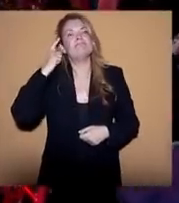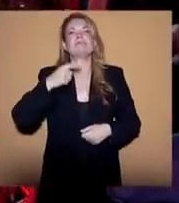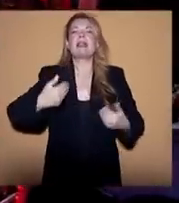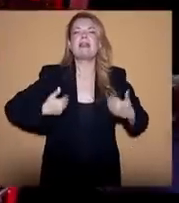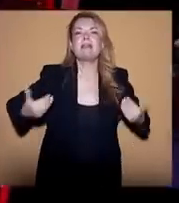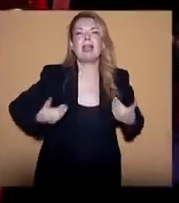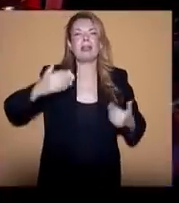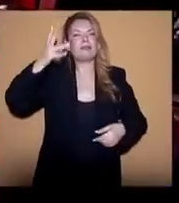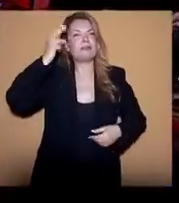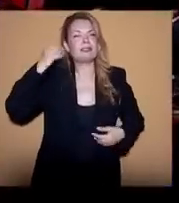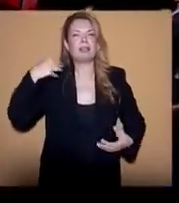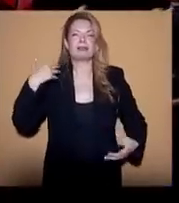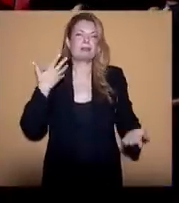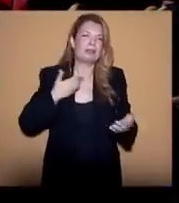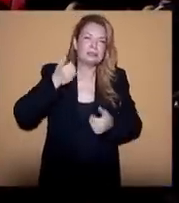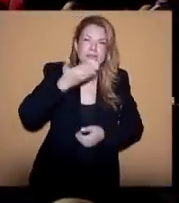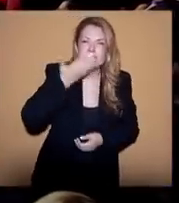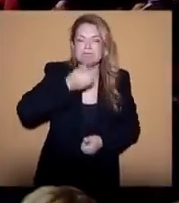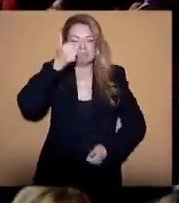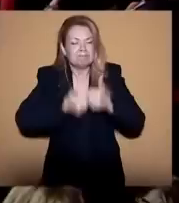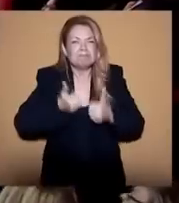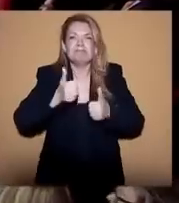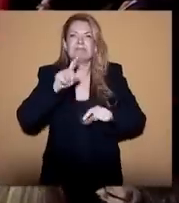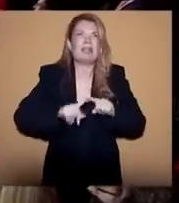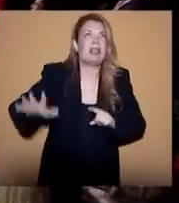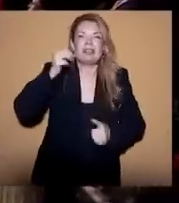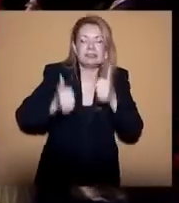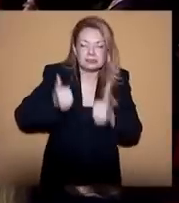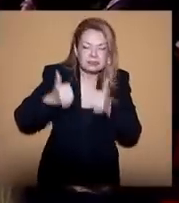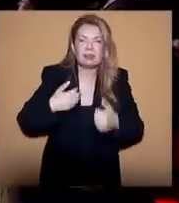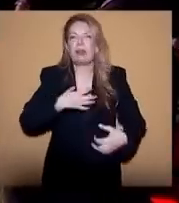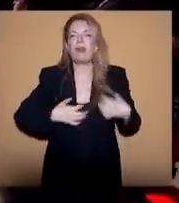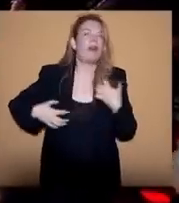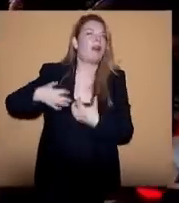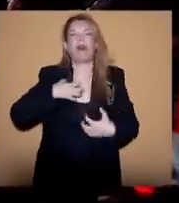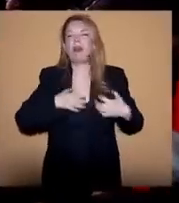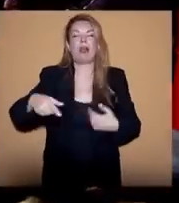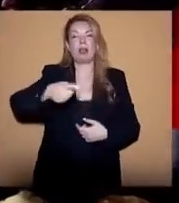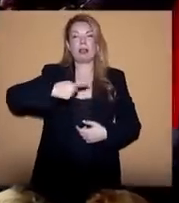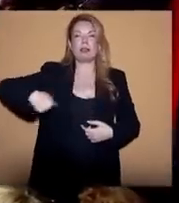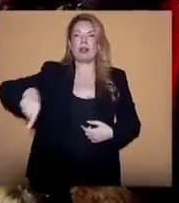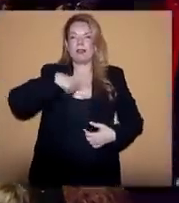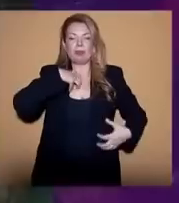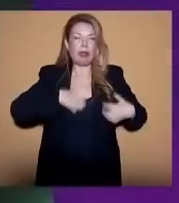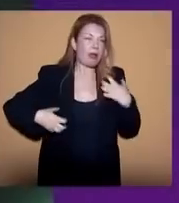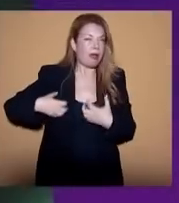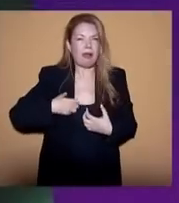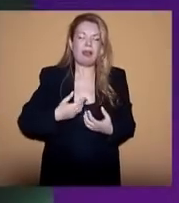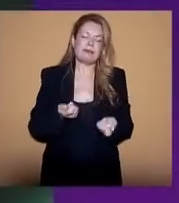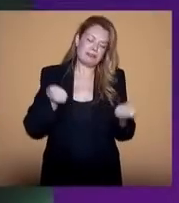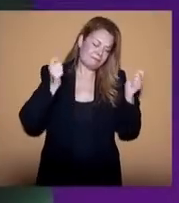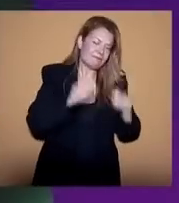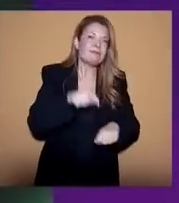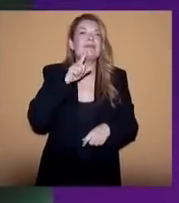παιδιά δίνουν τη μάχη των εξετάσεων τούτη την ώρα, να ξέρουν, εμείς θα έρθουμε να ρίξουμε τους φράχτες που έβαλε η